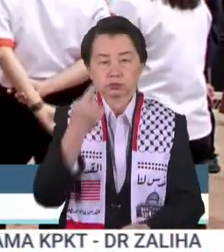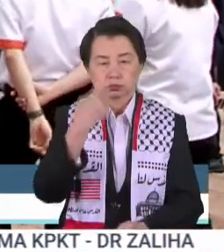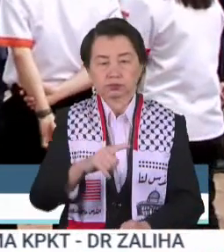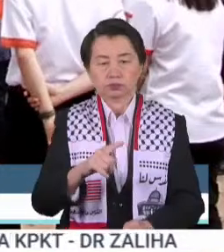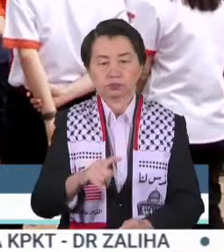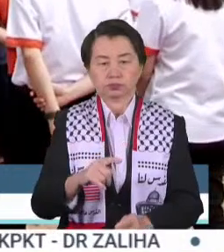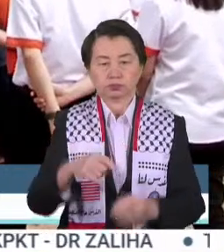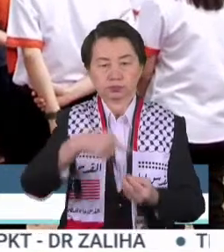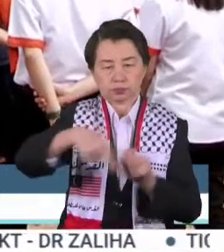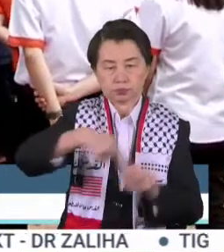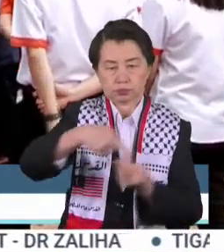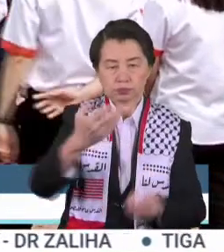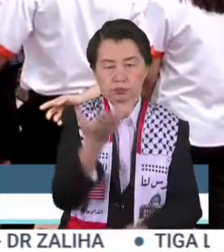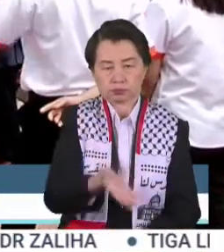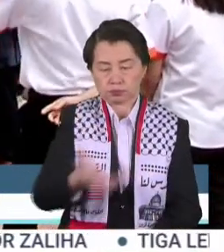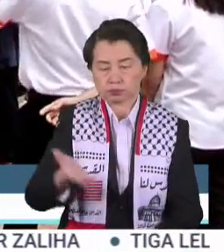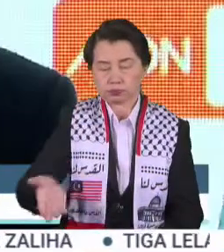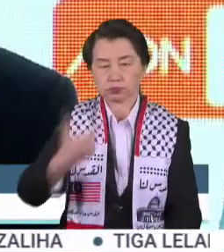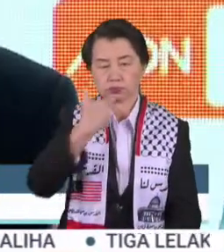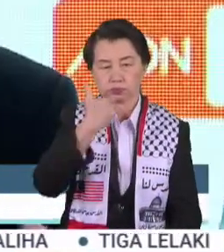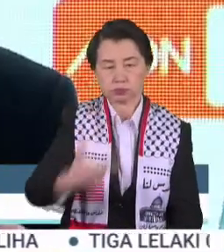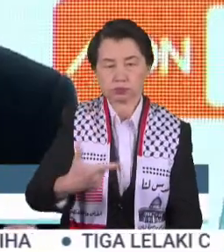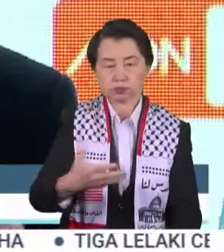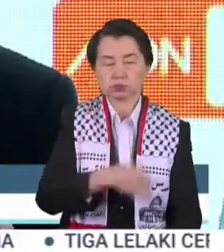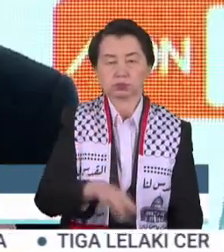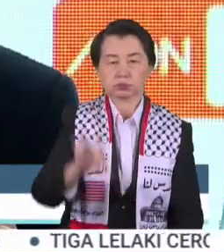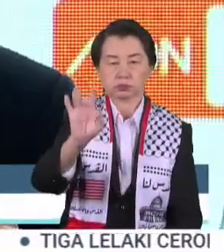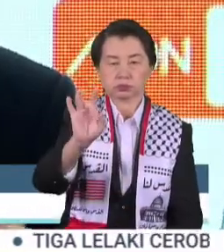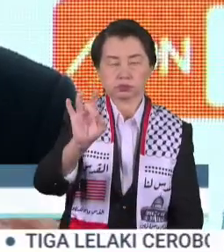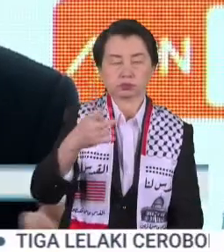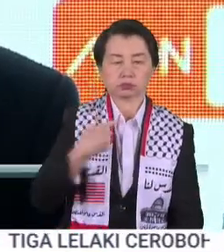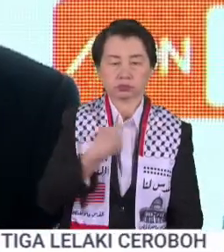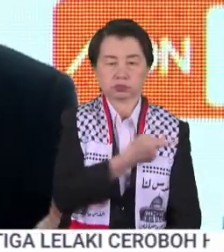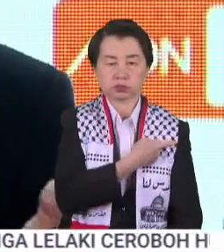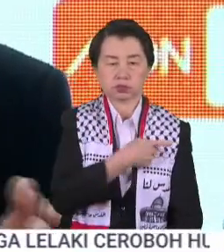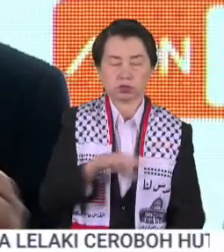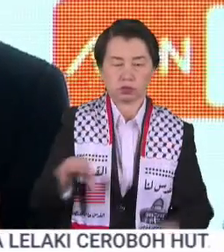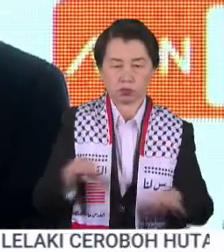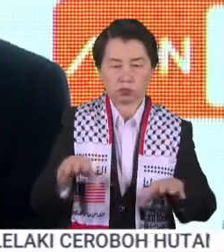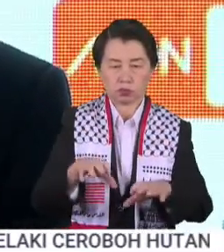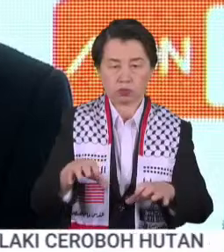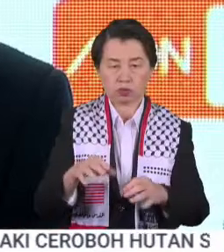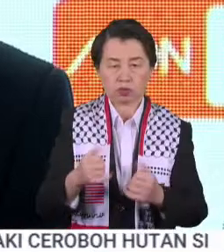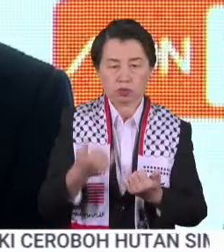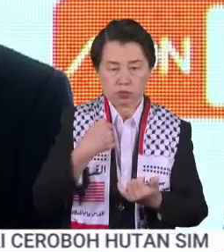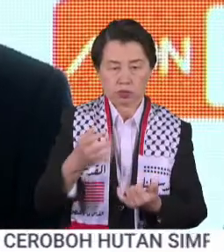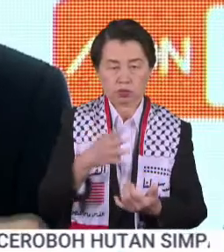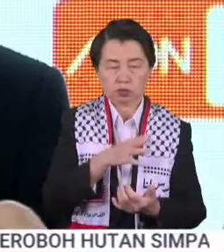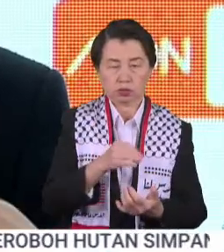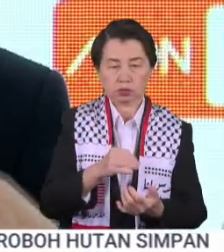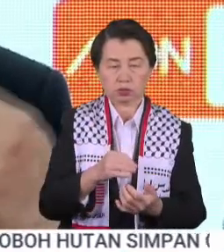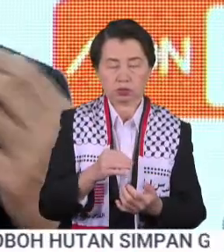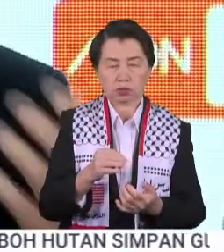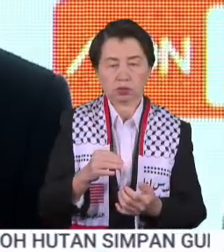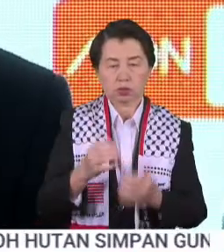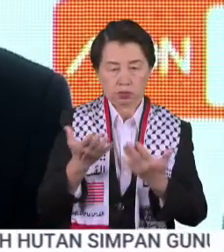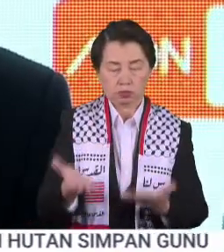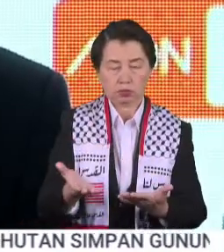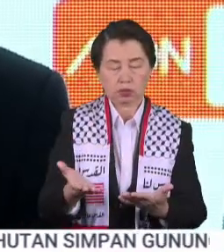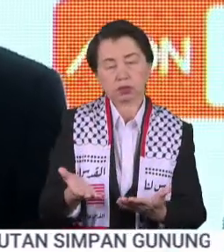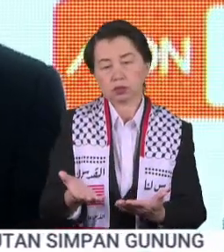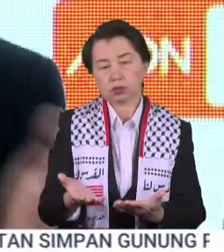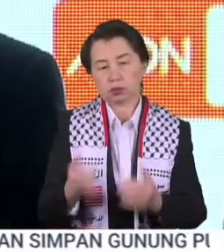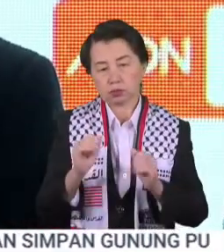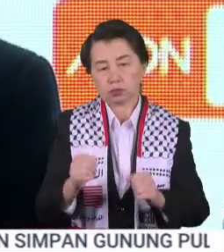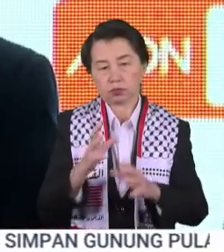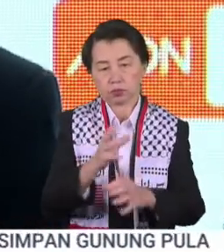untuk recycling dia punya barang-barang lama. Dan itu juga adalah salah satu kita buat berkenaan dengan kami punya Aeon Big gift card, di mana mereka recycle dan